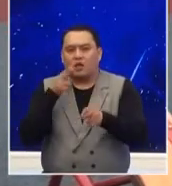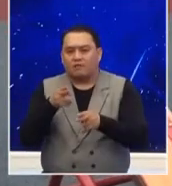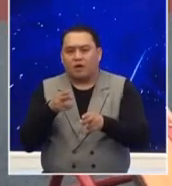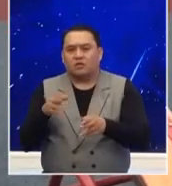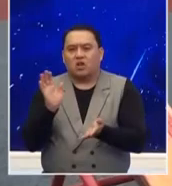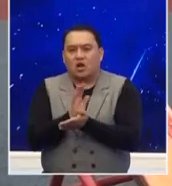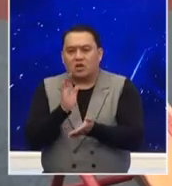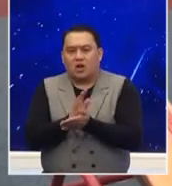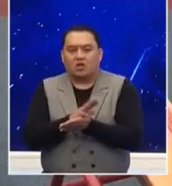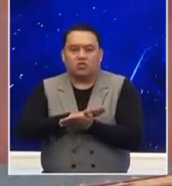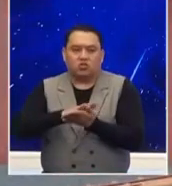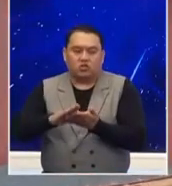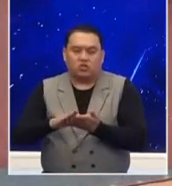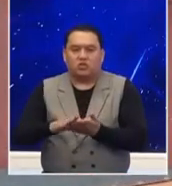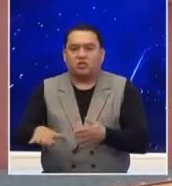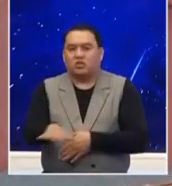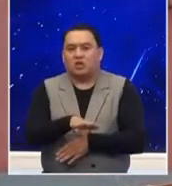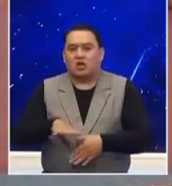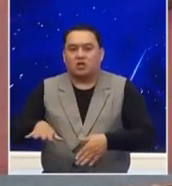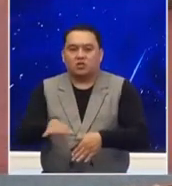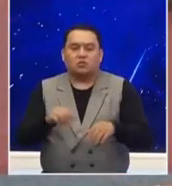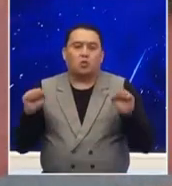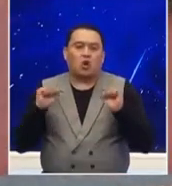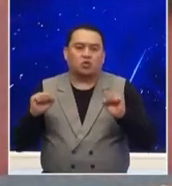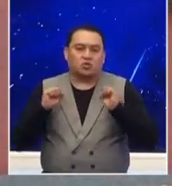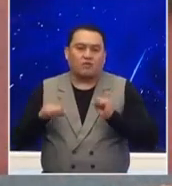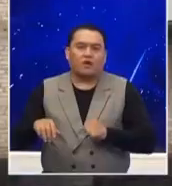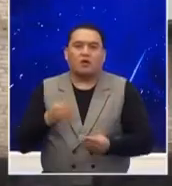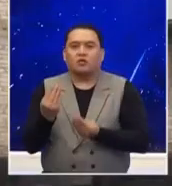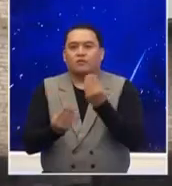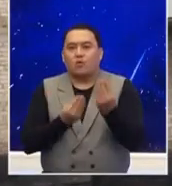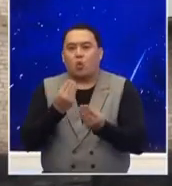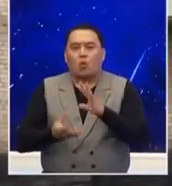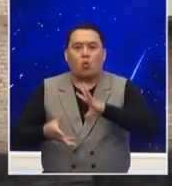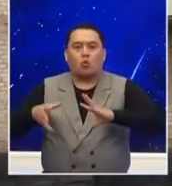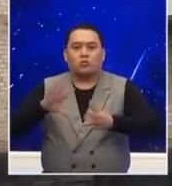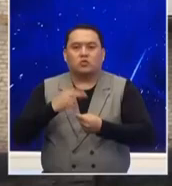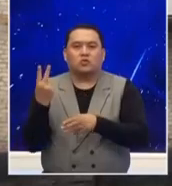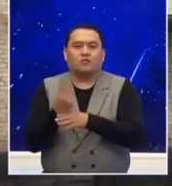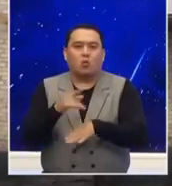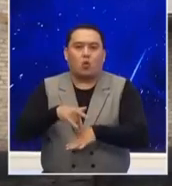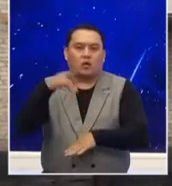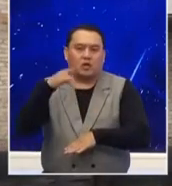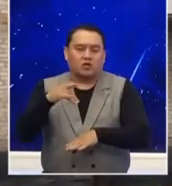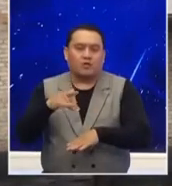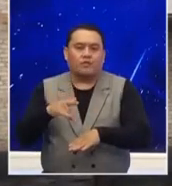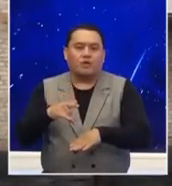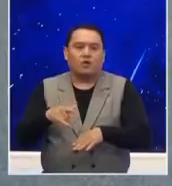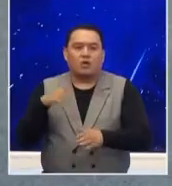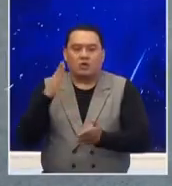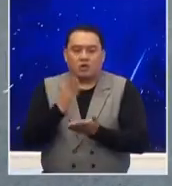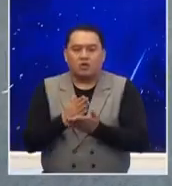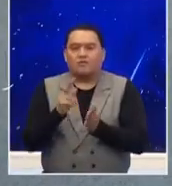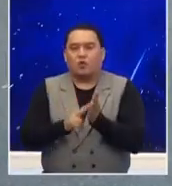а теперь видят только чистые, яркие детские спортивные площадки. Этот двор является общим сразу для 2 многоэтажных домов, в которых имеется